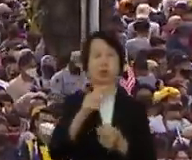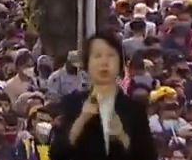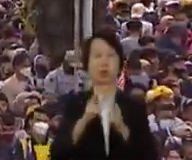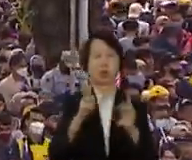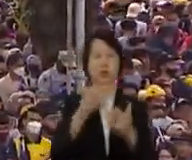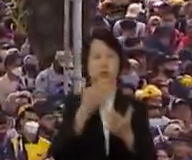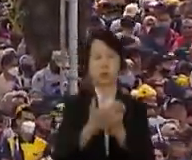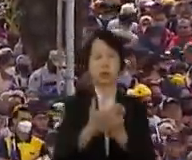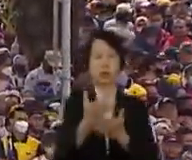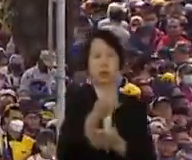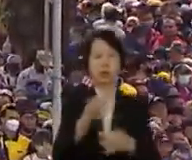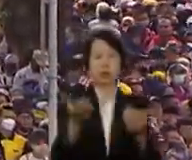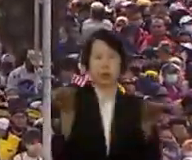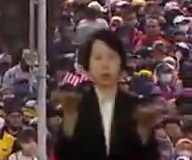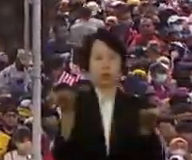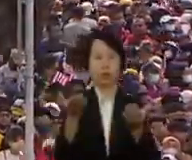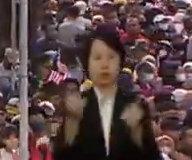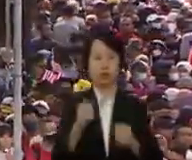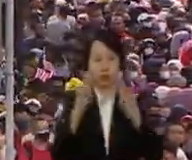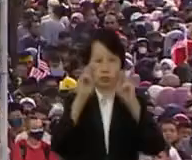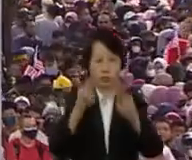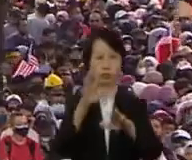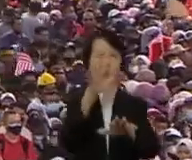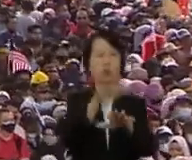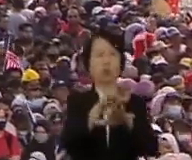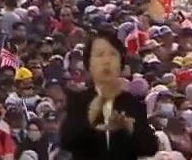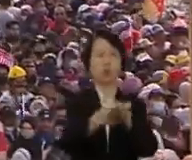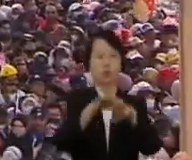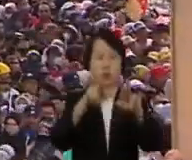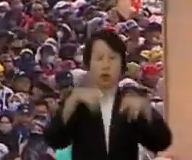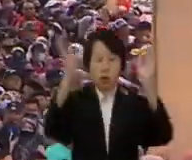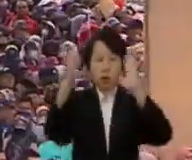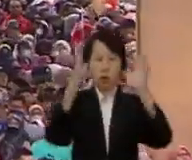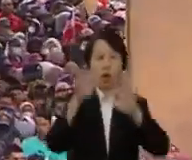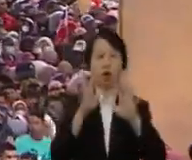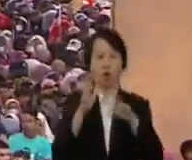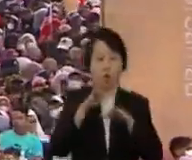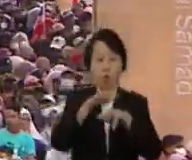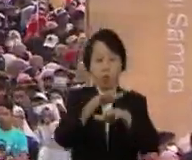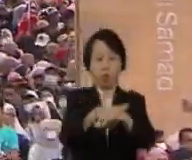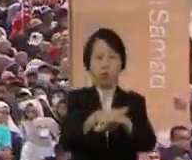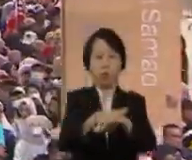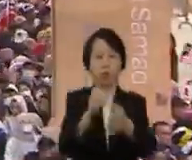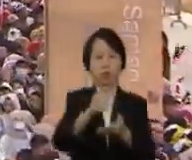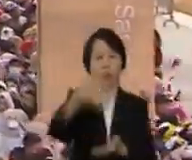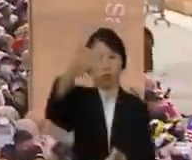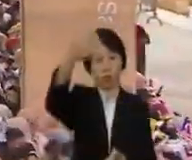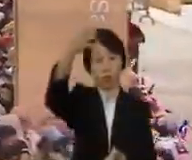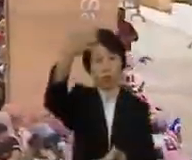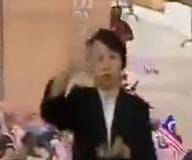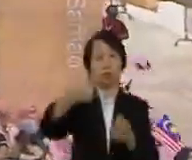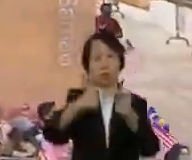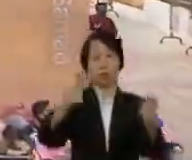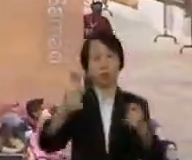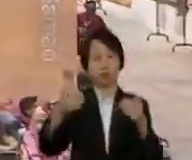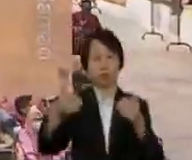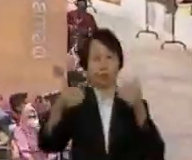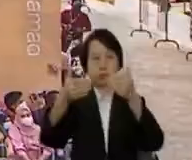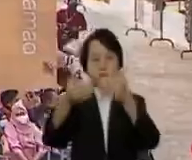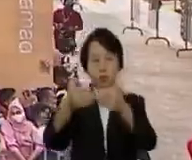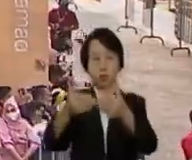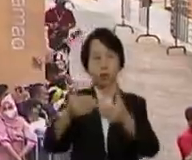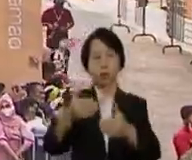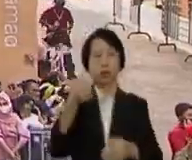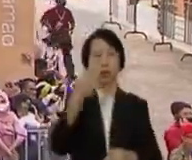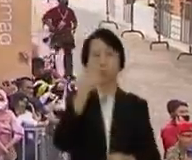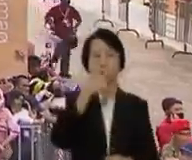berharga. Dan di sini kita saksikan ribuan rakyat Malaysia sedang membanjiri Dataran Merdeka dan juga lokasi-lokasi berhampiran,